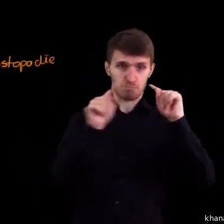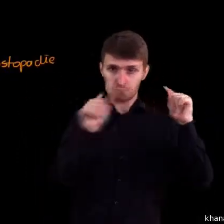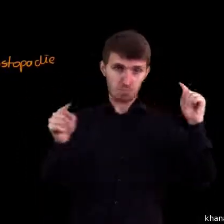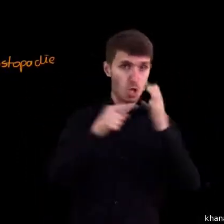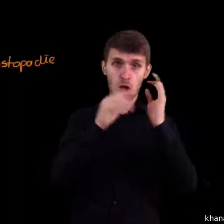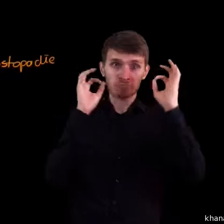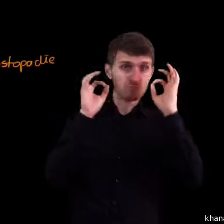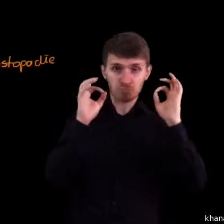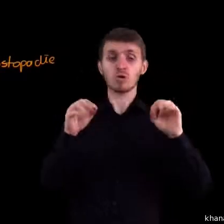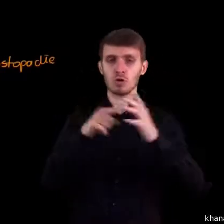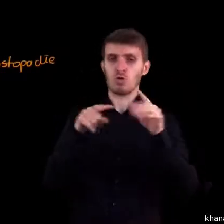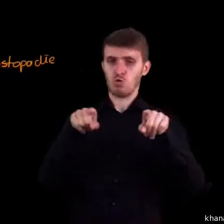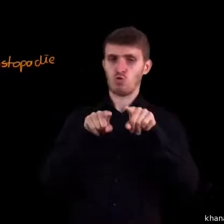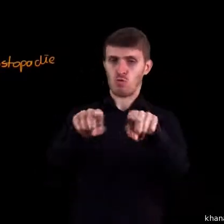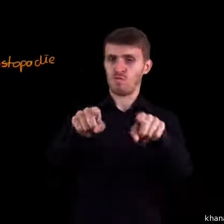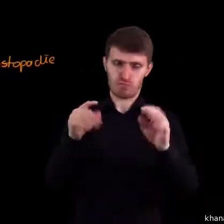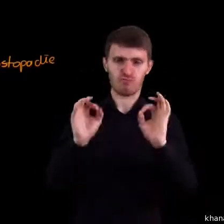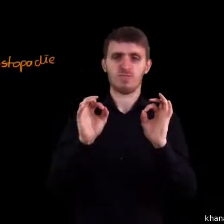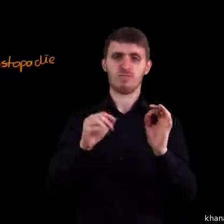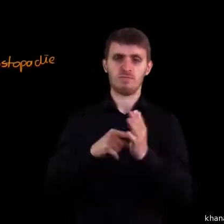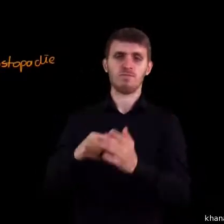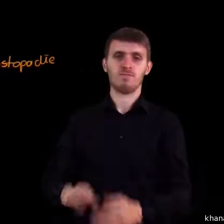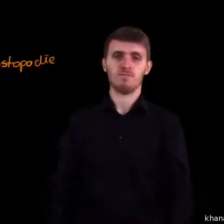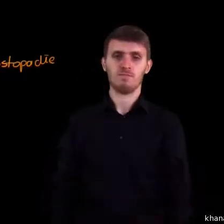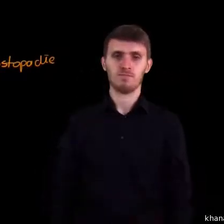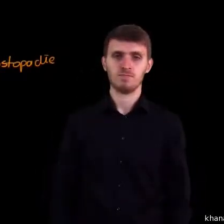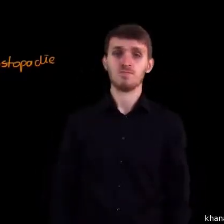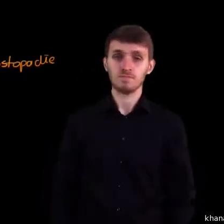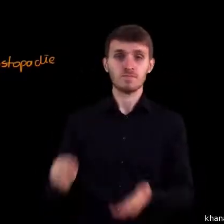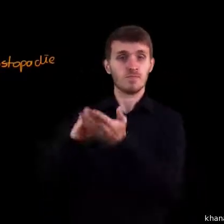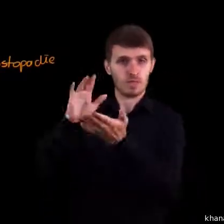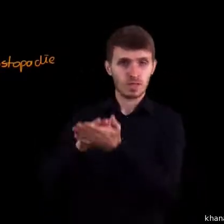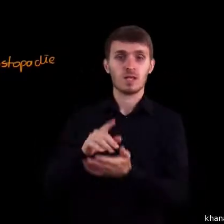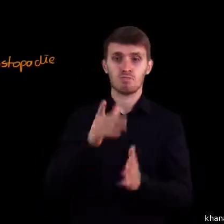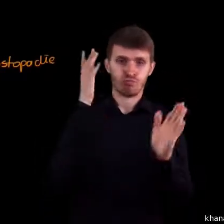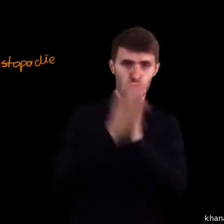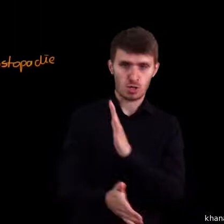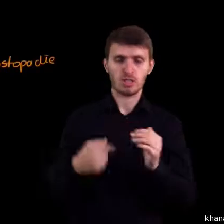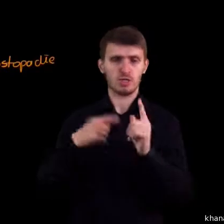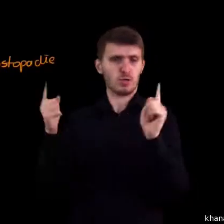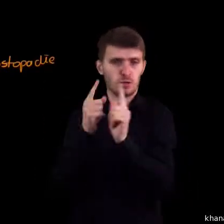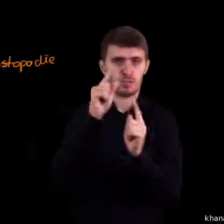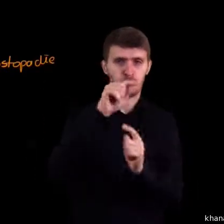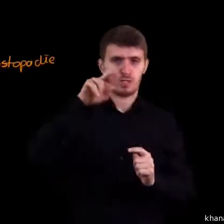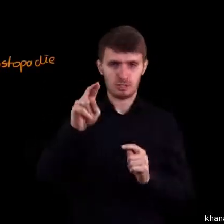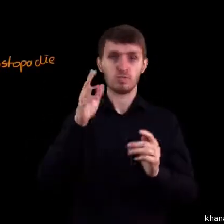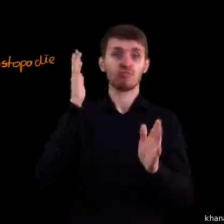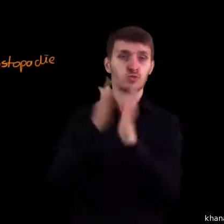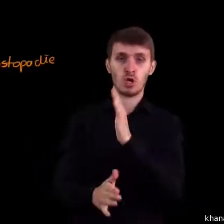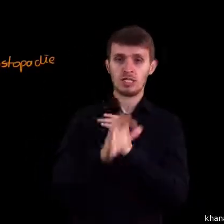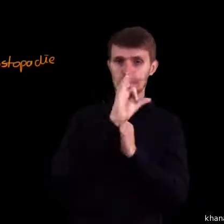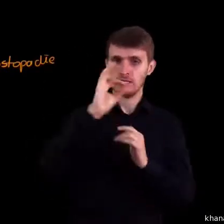muszą być równoległe. Zatem zapiszemy, że prosta, napiszę w skrócie PR,